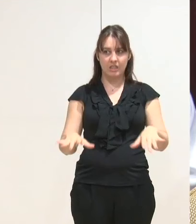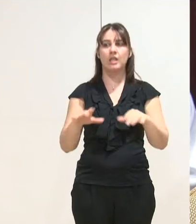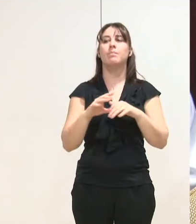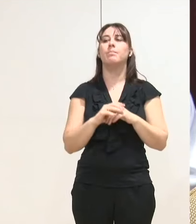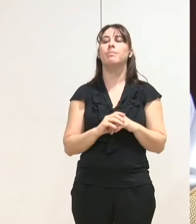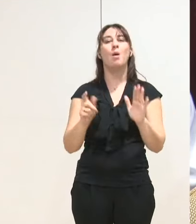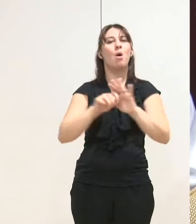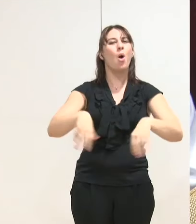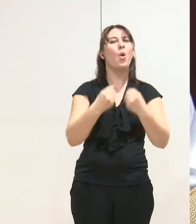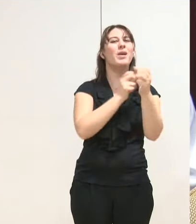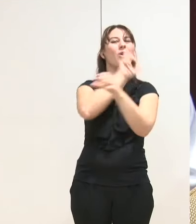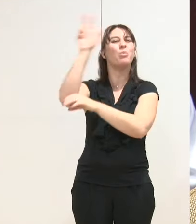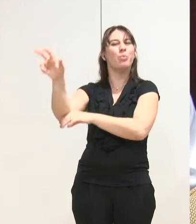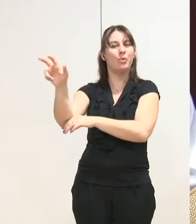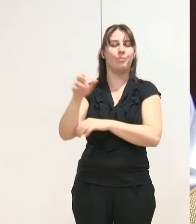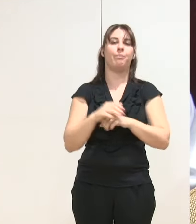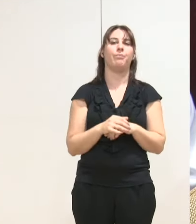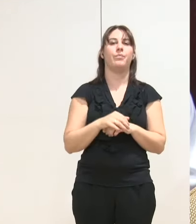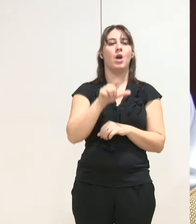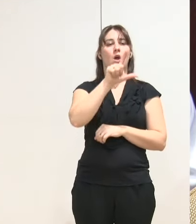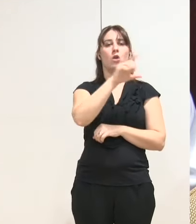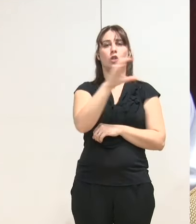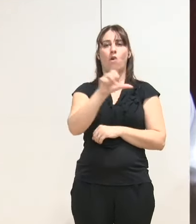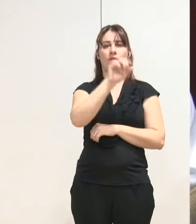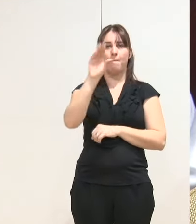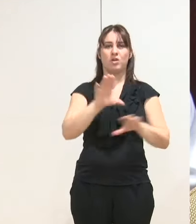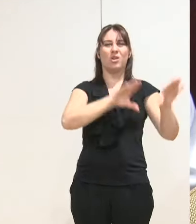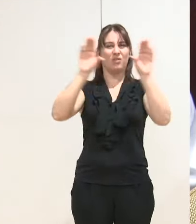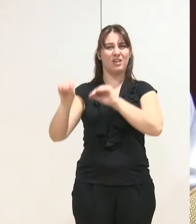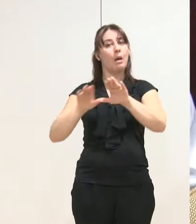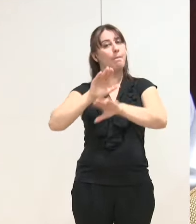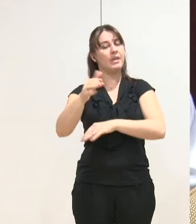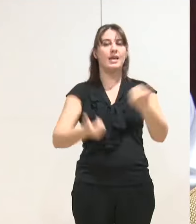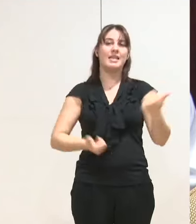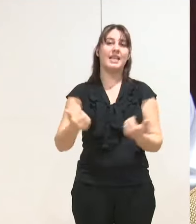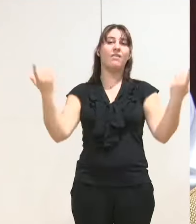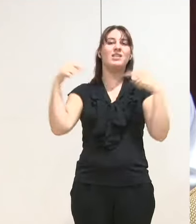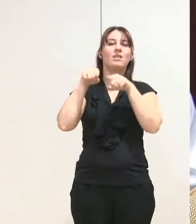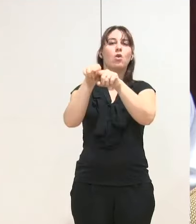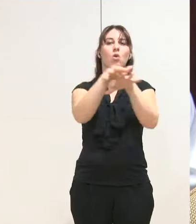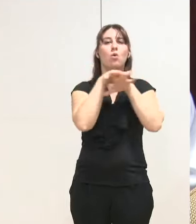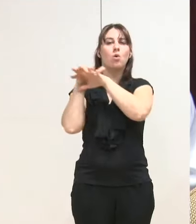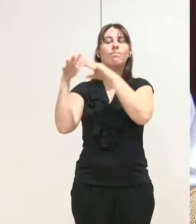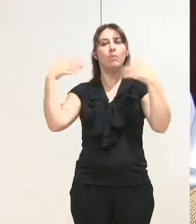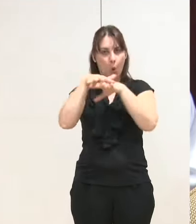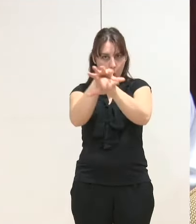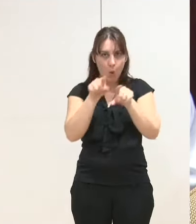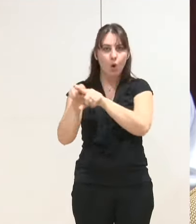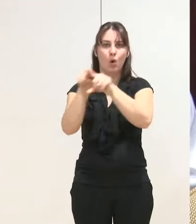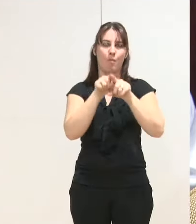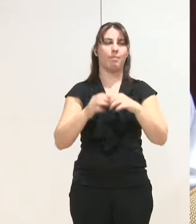transfert de compétences et de 120 postes transférés au titre des services communs